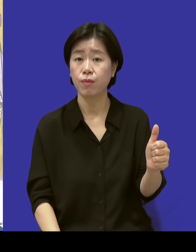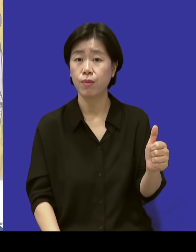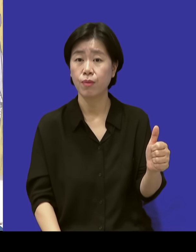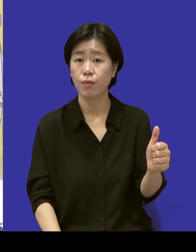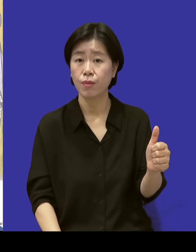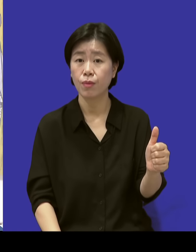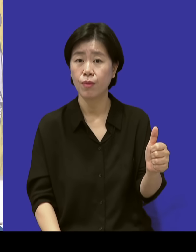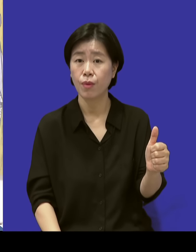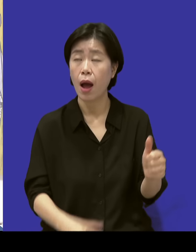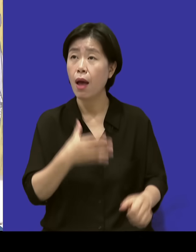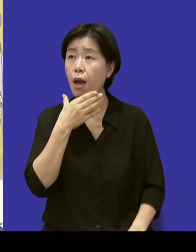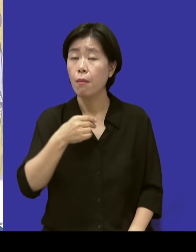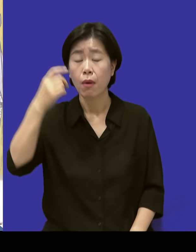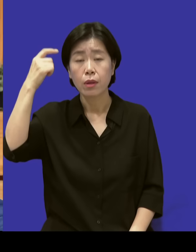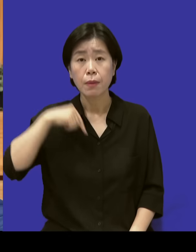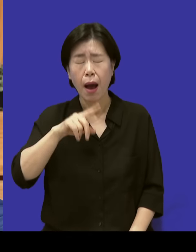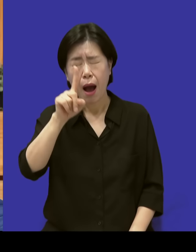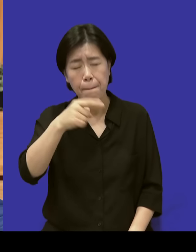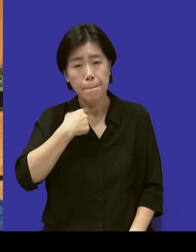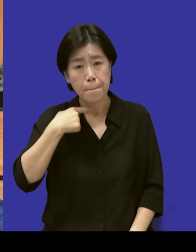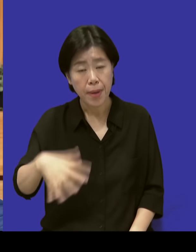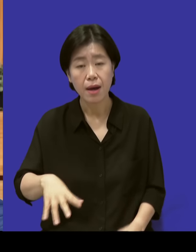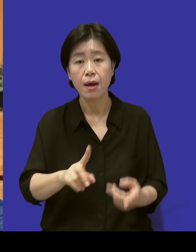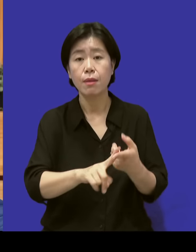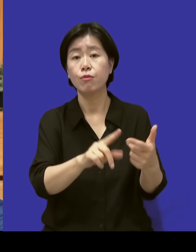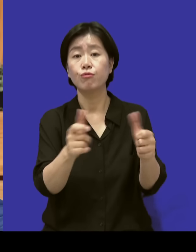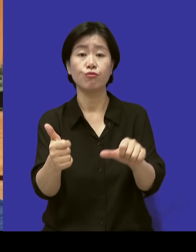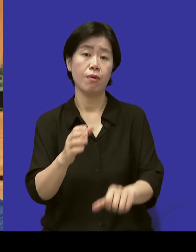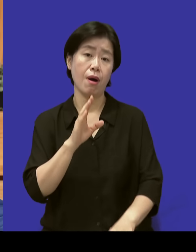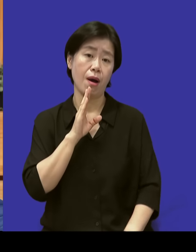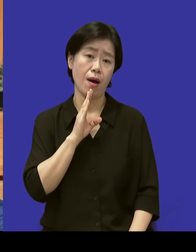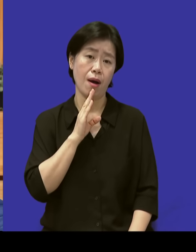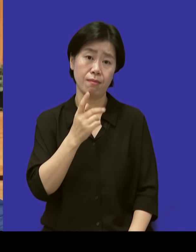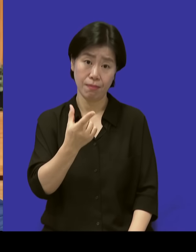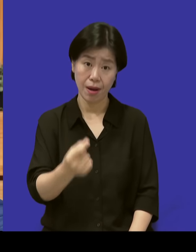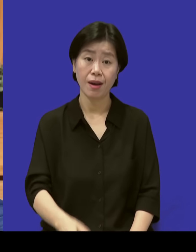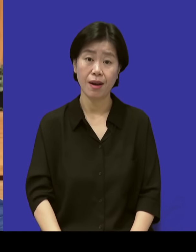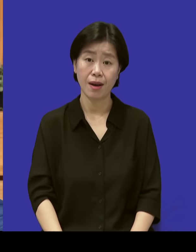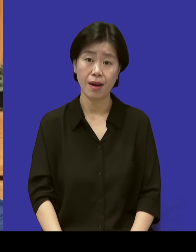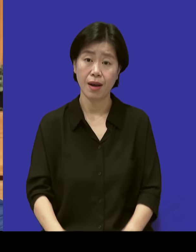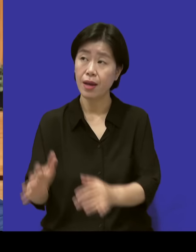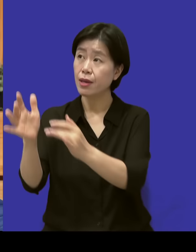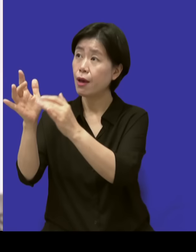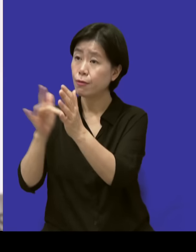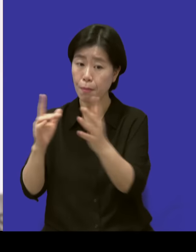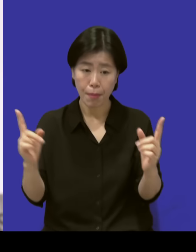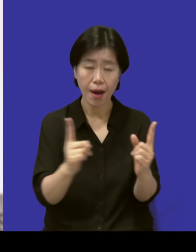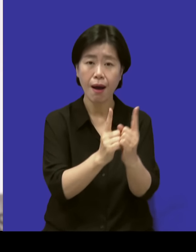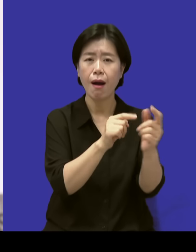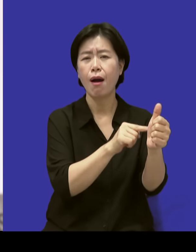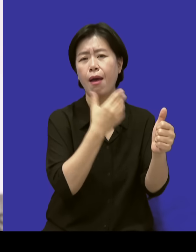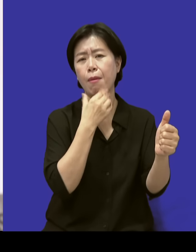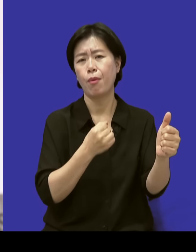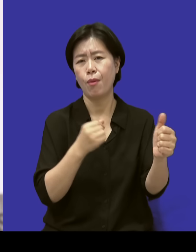한 번도 행복이란 걸 맛보지 못하고 예수님 받아들이면 그 자체로 행복해지잖아요.